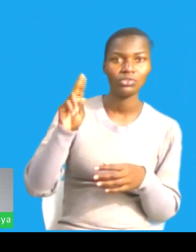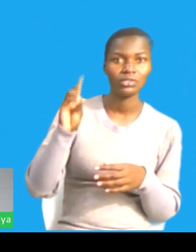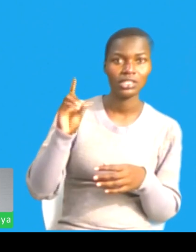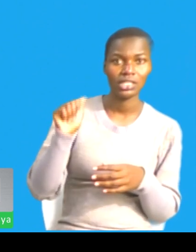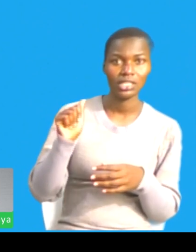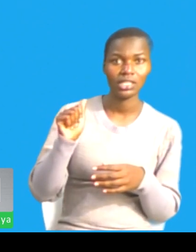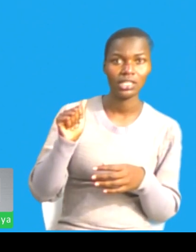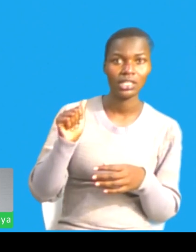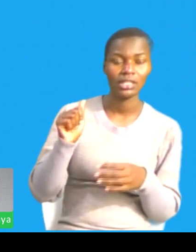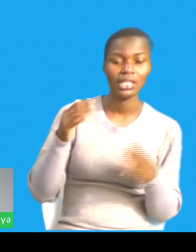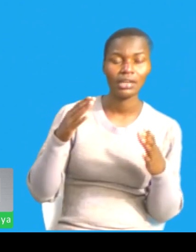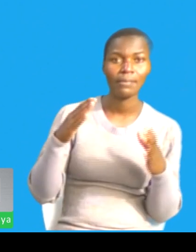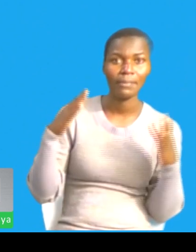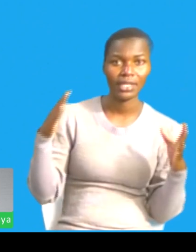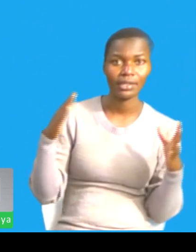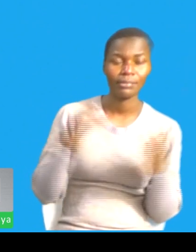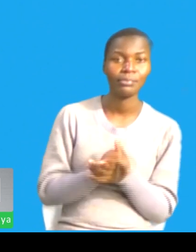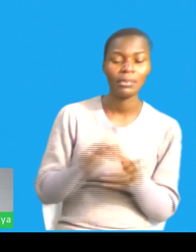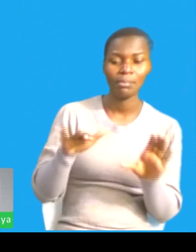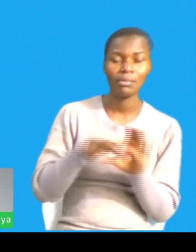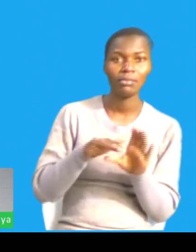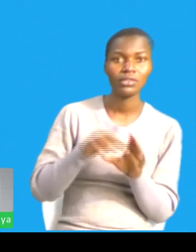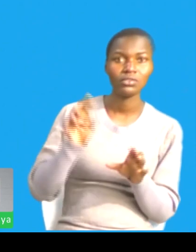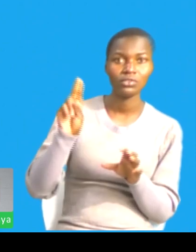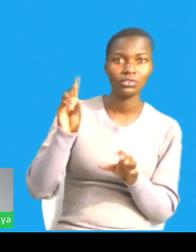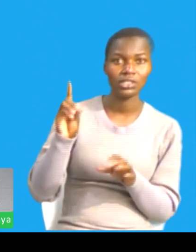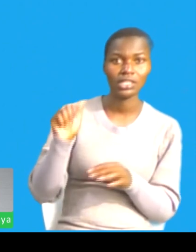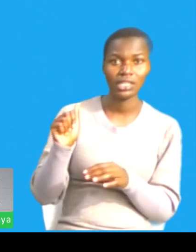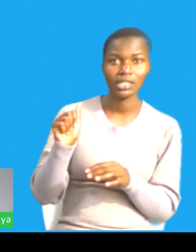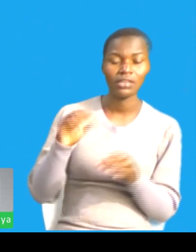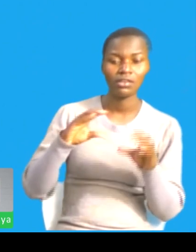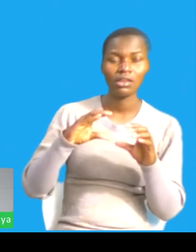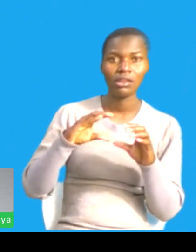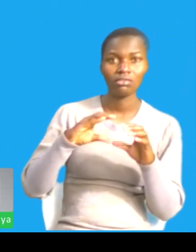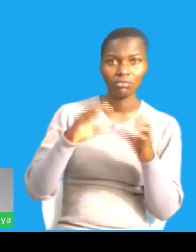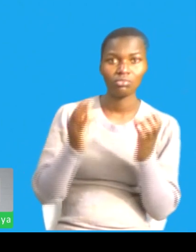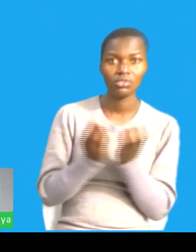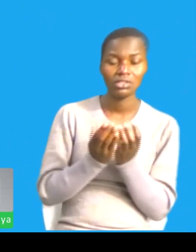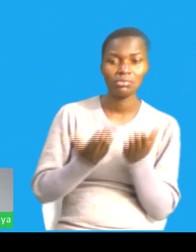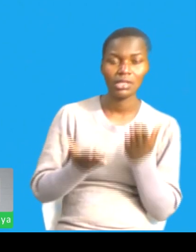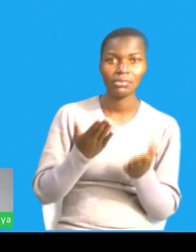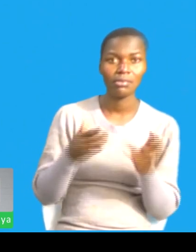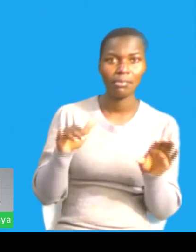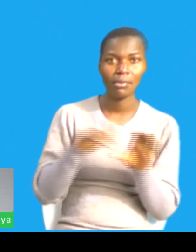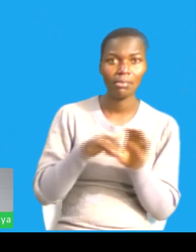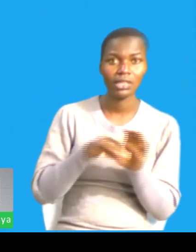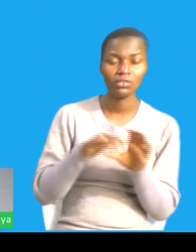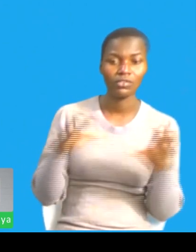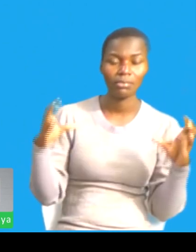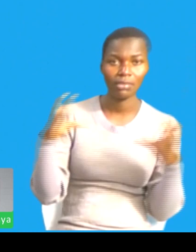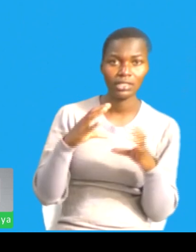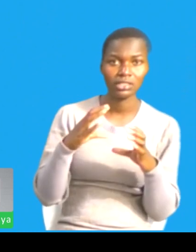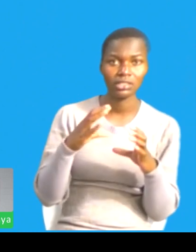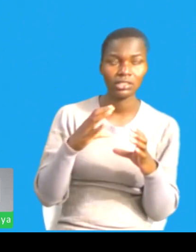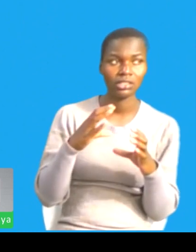UDA. Members of UDA as watu wa community, tuseme members wa party. Then wapi